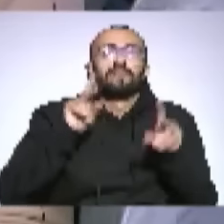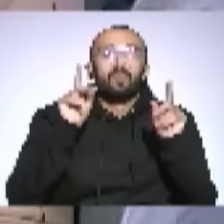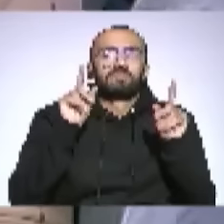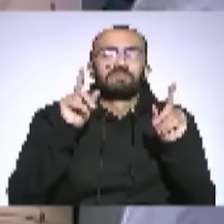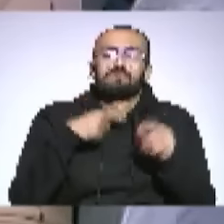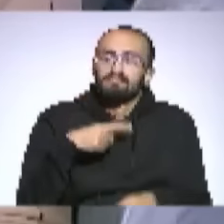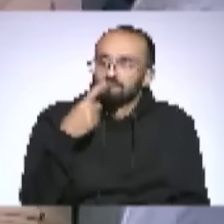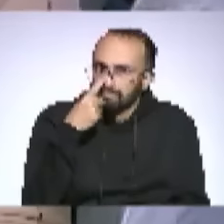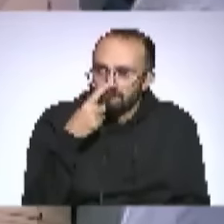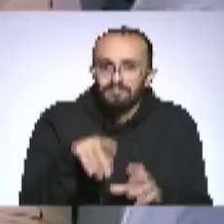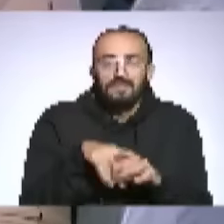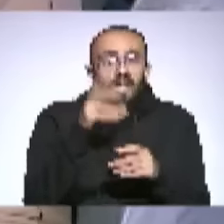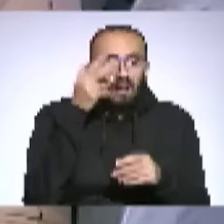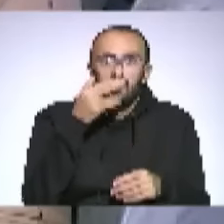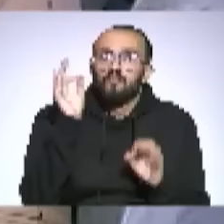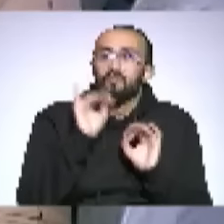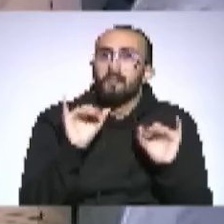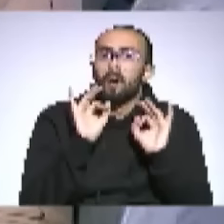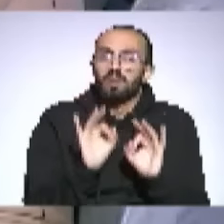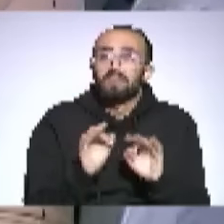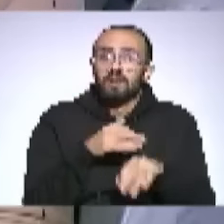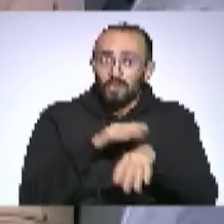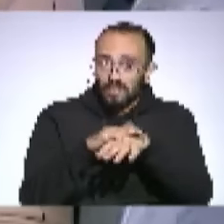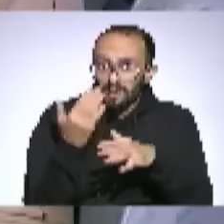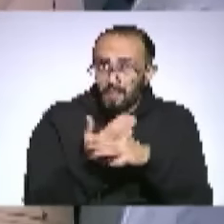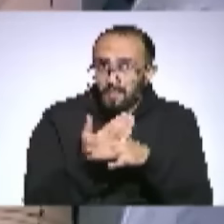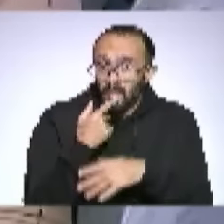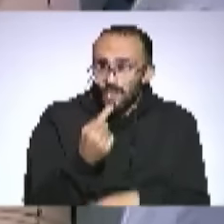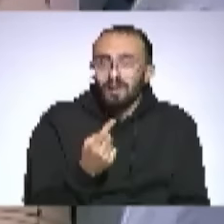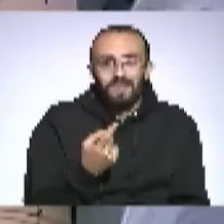لانها فعلا كانت حلقه مهمه جداهم السبب